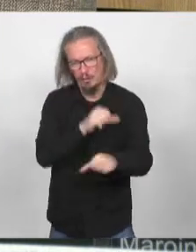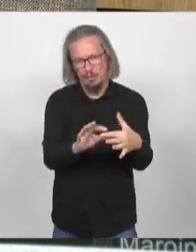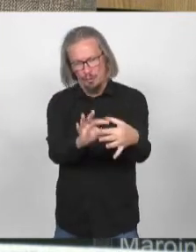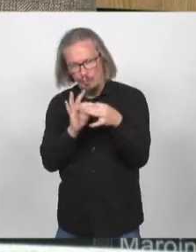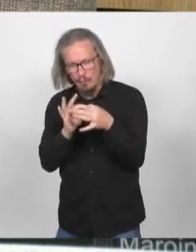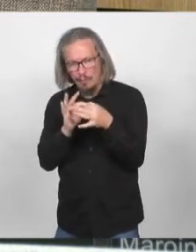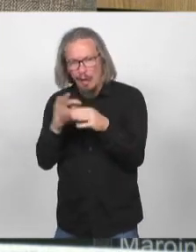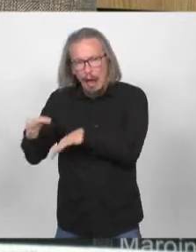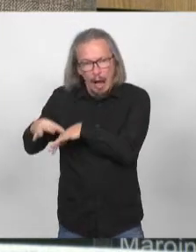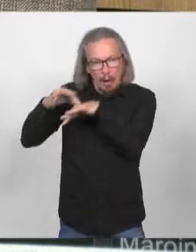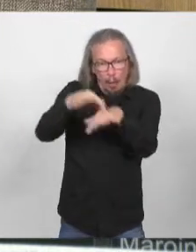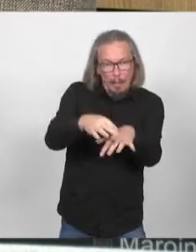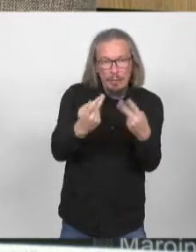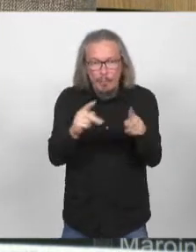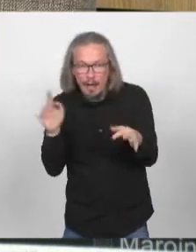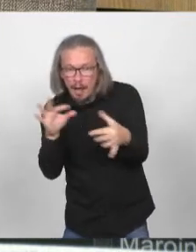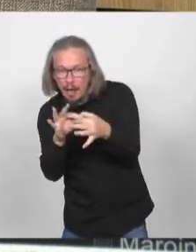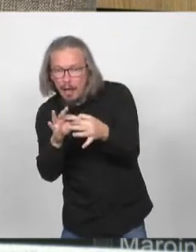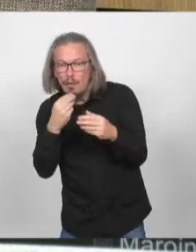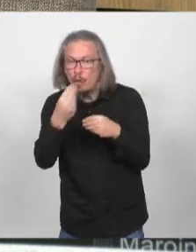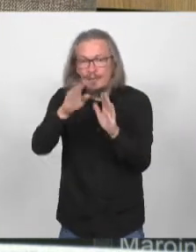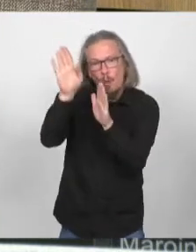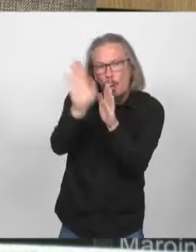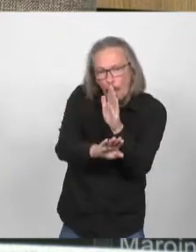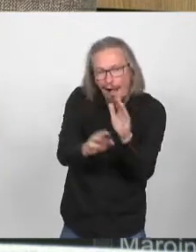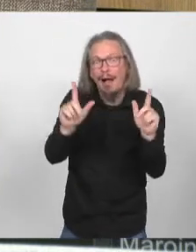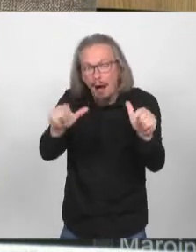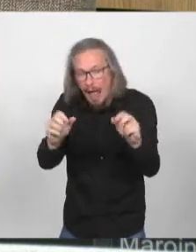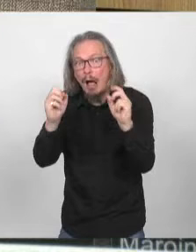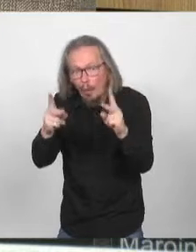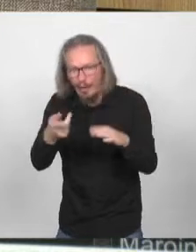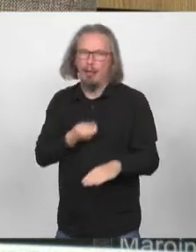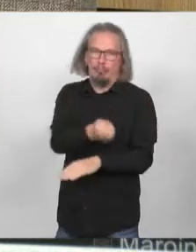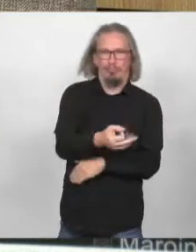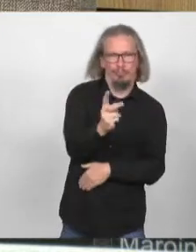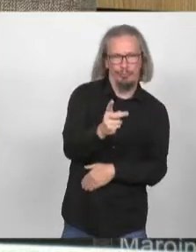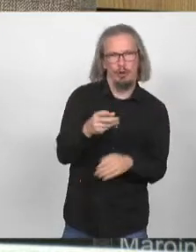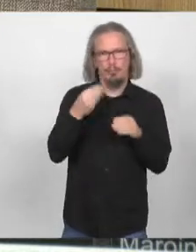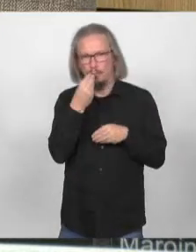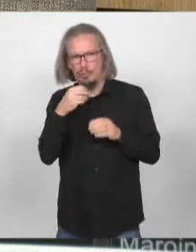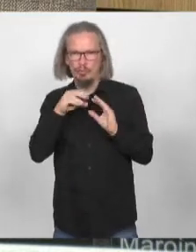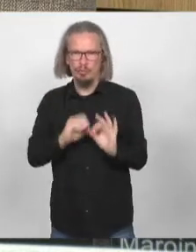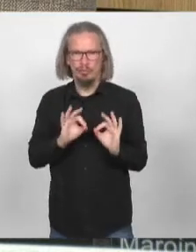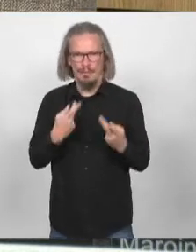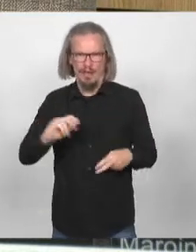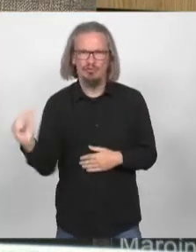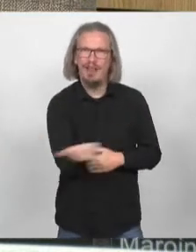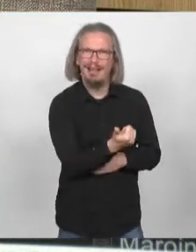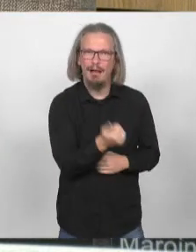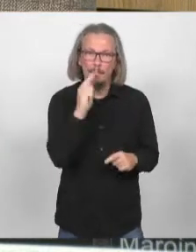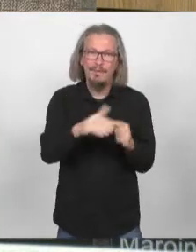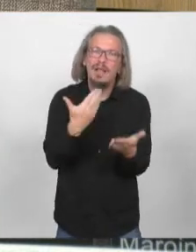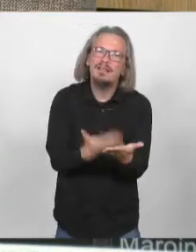avec l'accompagnement qu'elle propose aux communes pour réduire leurs consommations énergétiques et définir des plans de sobriété communaux. Cette mesure aurait